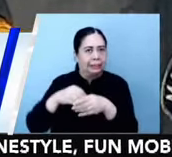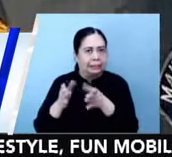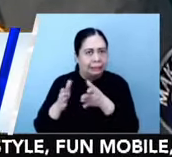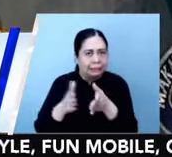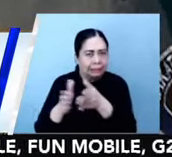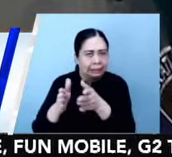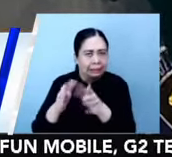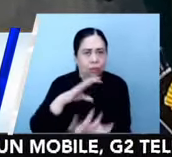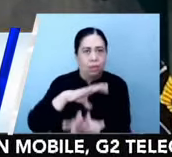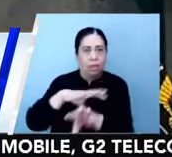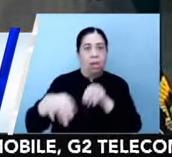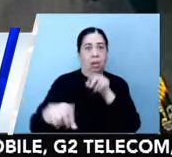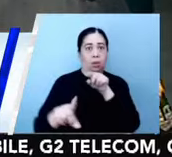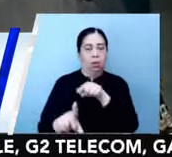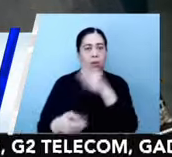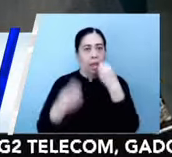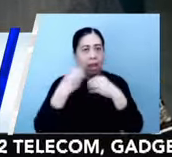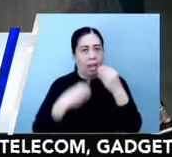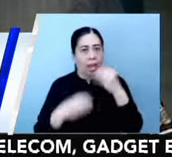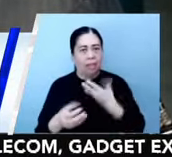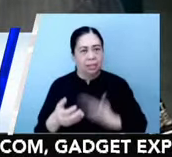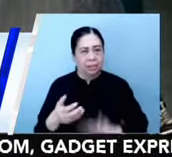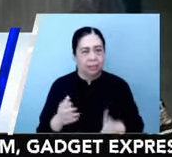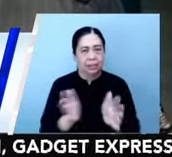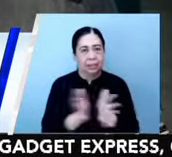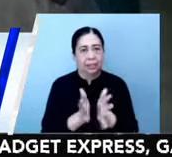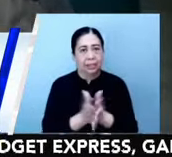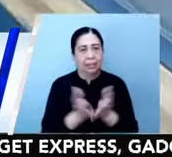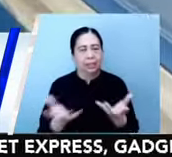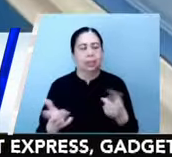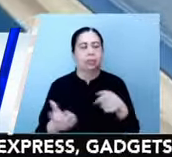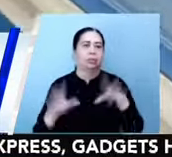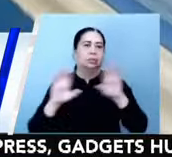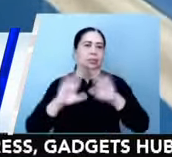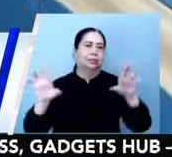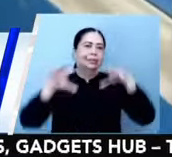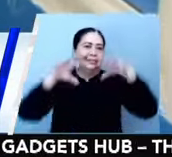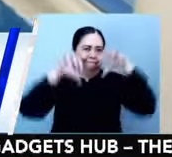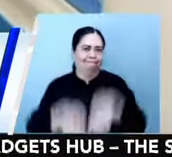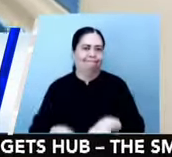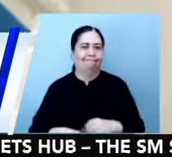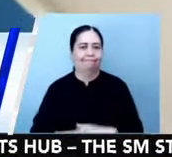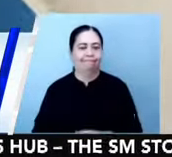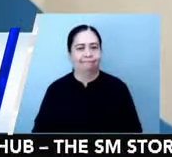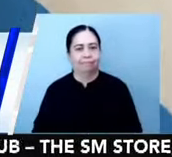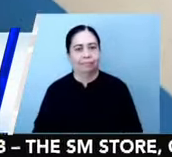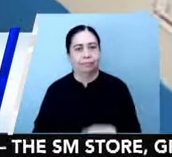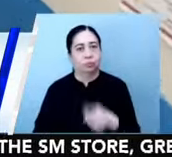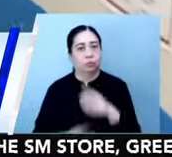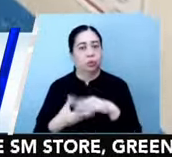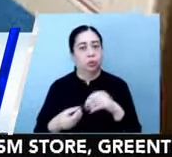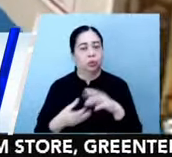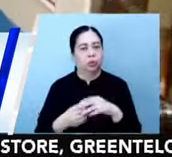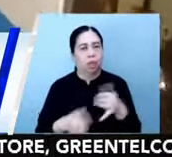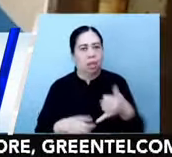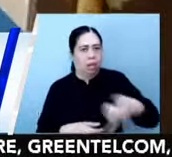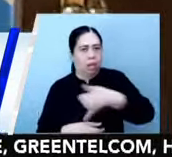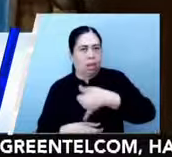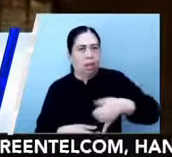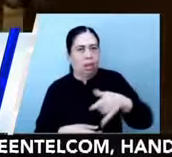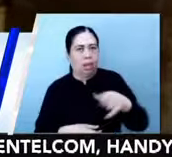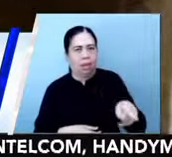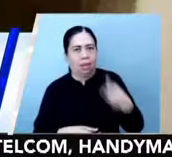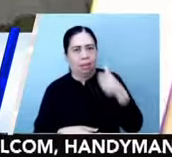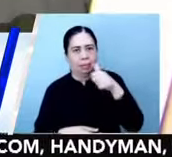at kumain sa isang karinderya, dyan po natin inaresto. Kwento niya, nag-inuman pa sila ng biktima bago nangyari